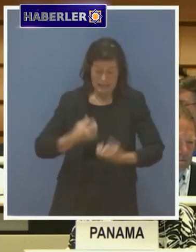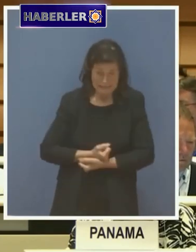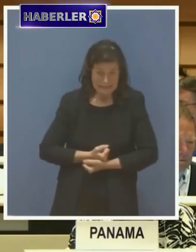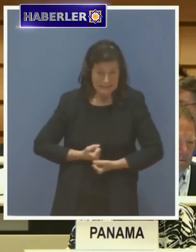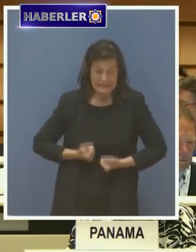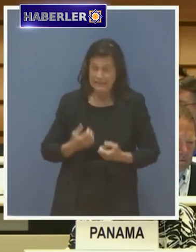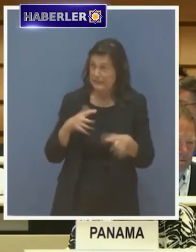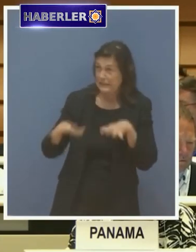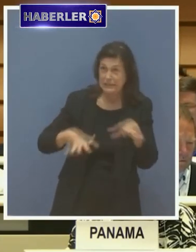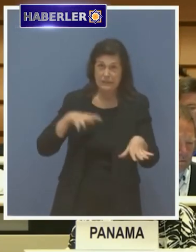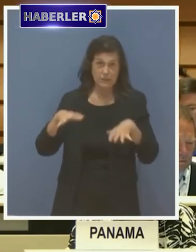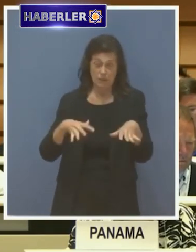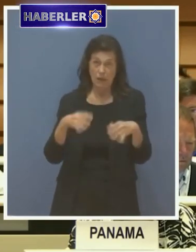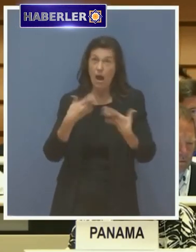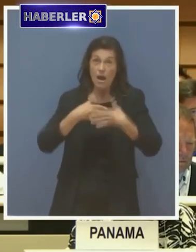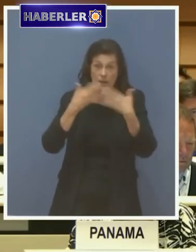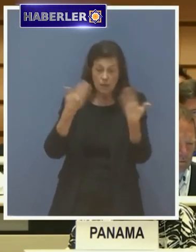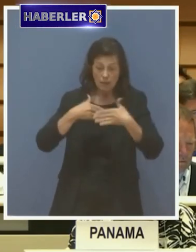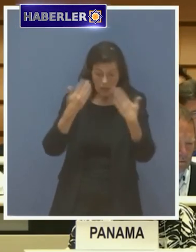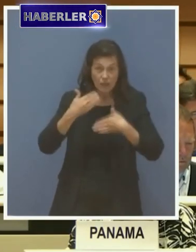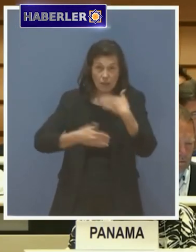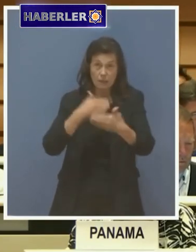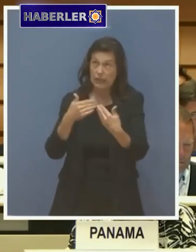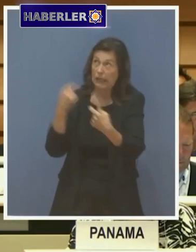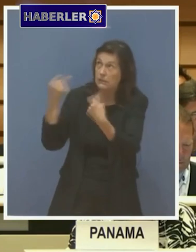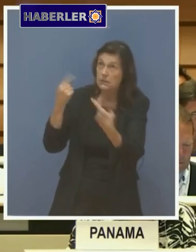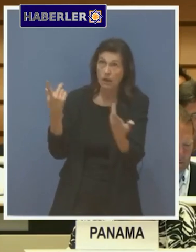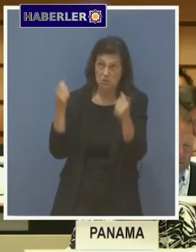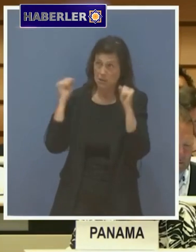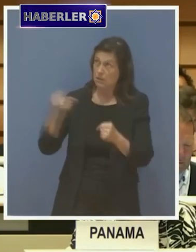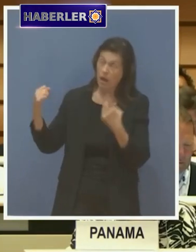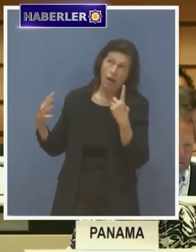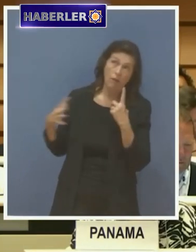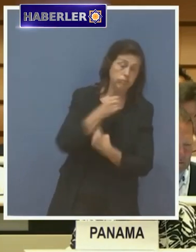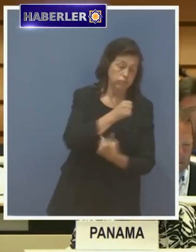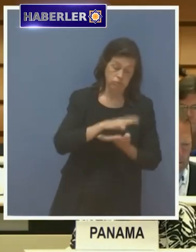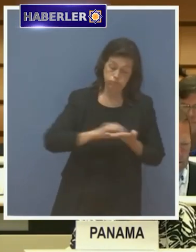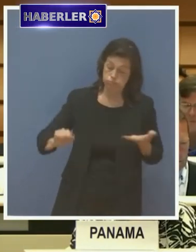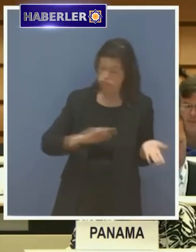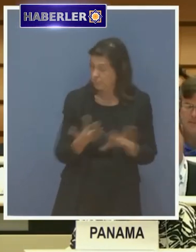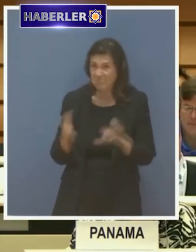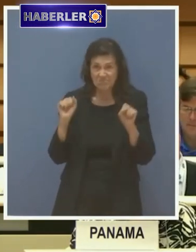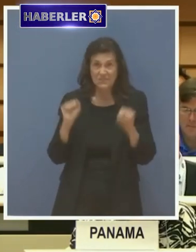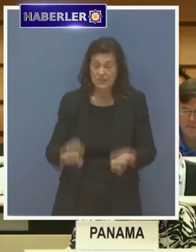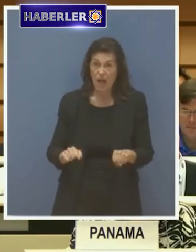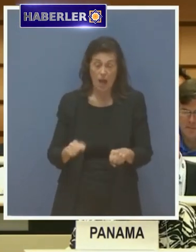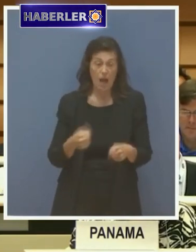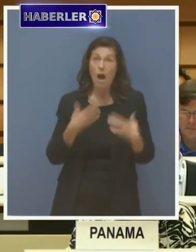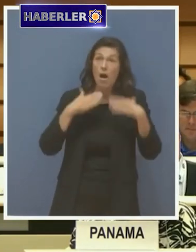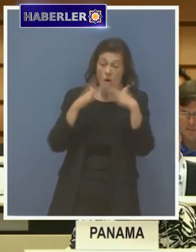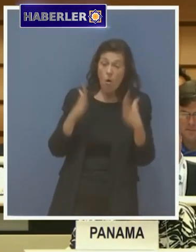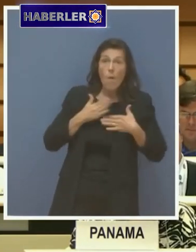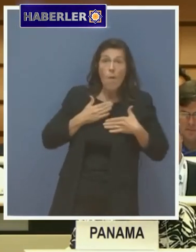ilişkin uzmanlık mekanizmasına ve Birleşmiş Milletler'e yapılan diğer birçok şikayet ve tanıklıktan sonra üye devletler